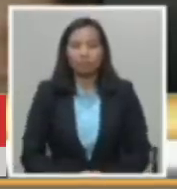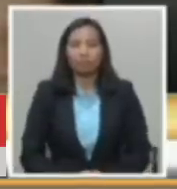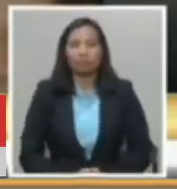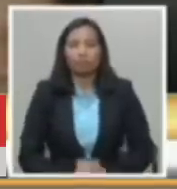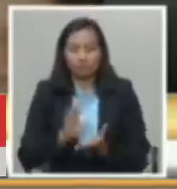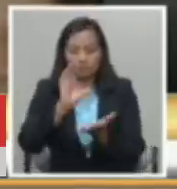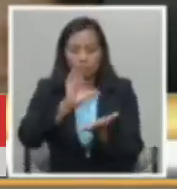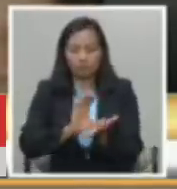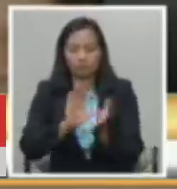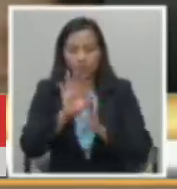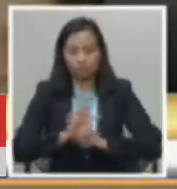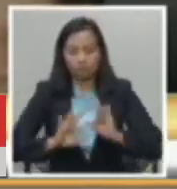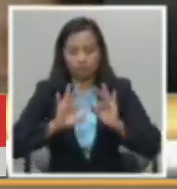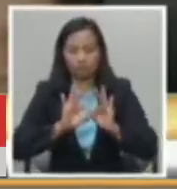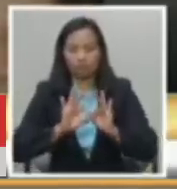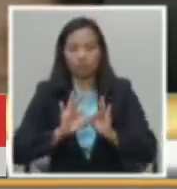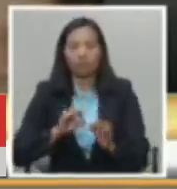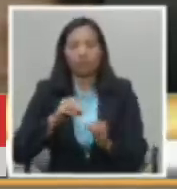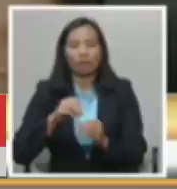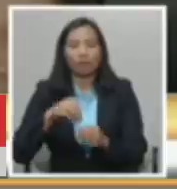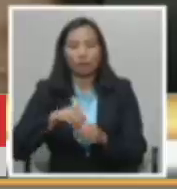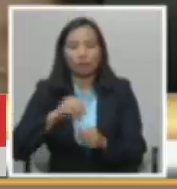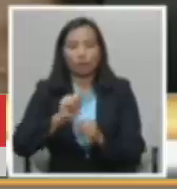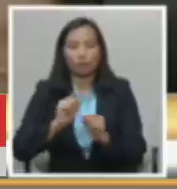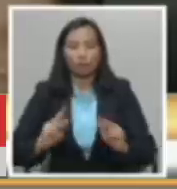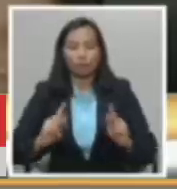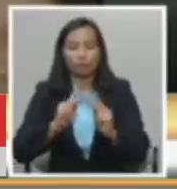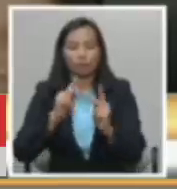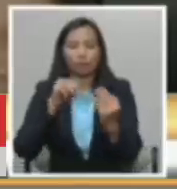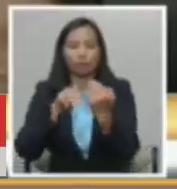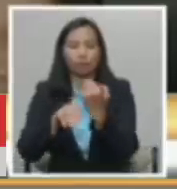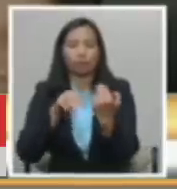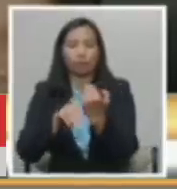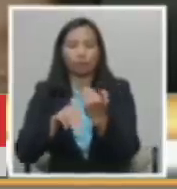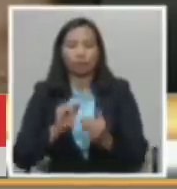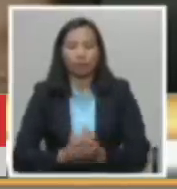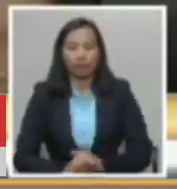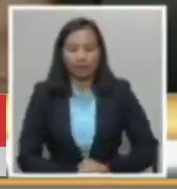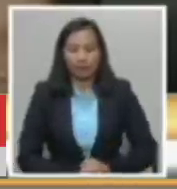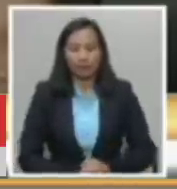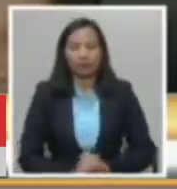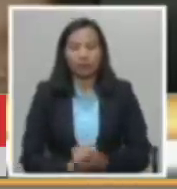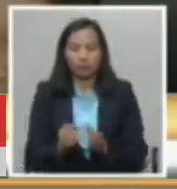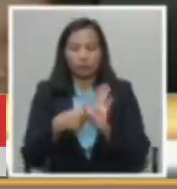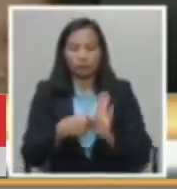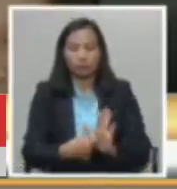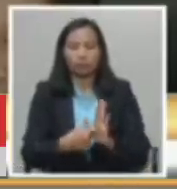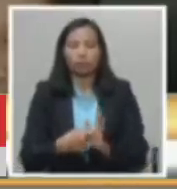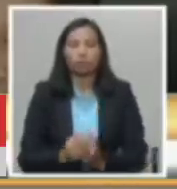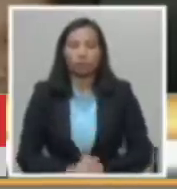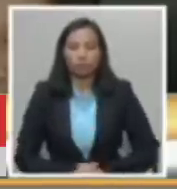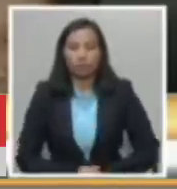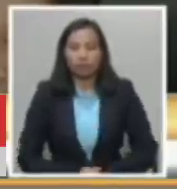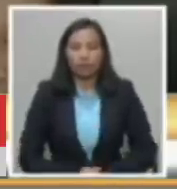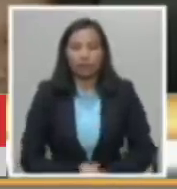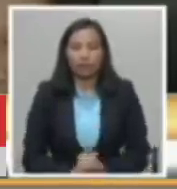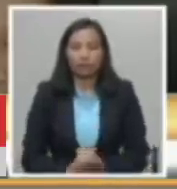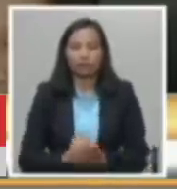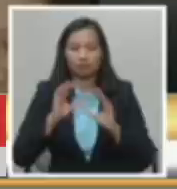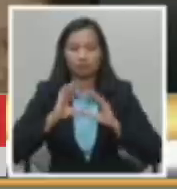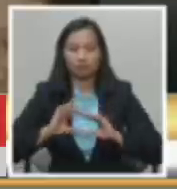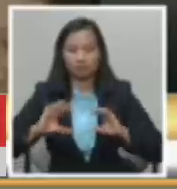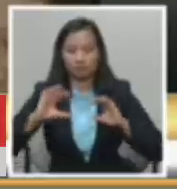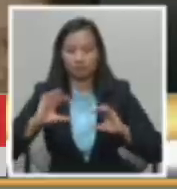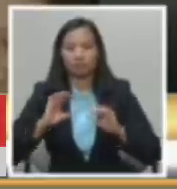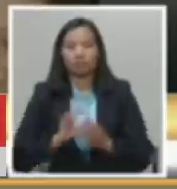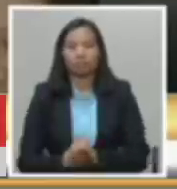บประมาณหลักๆยังคงอยู่ที่กรมทางหลวงชนบทครับนี่คือตัวอย่างของการที่รัฐบาลร